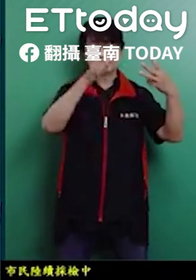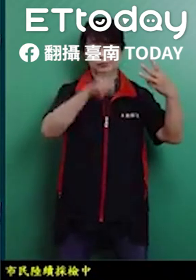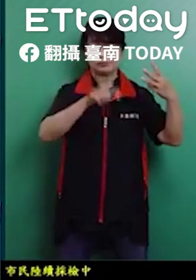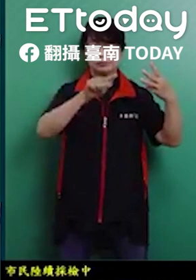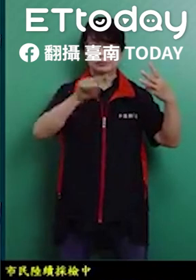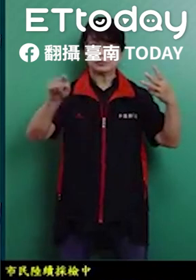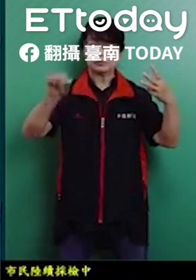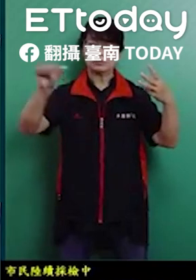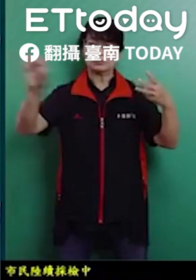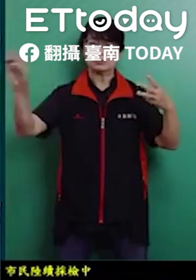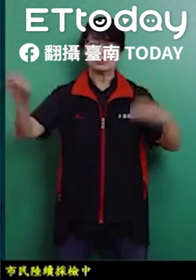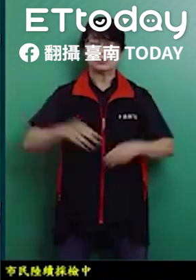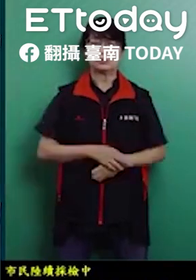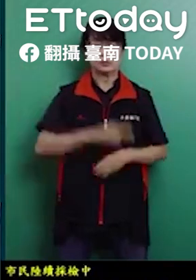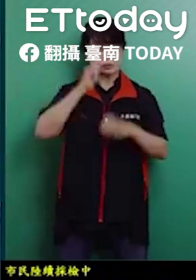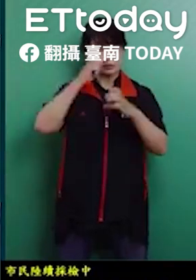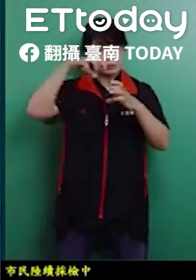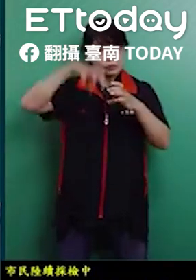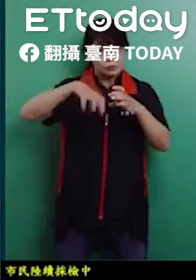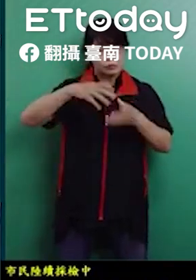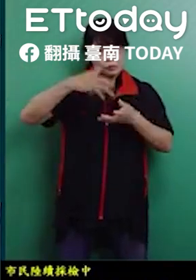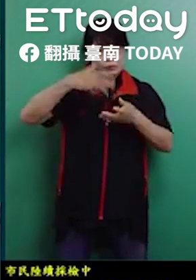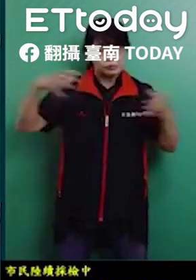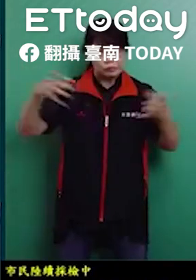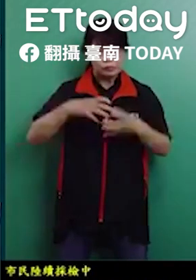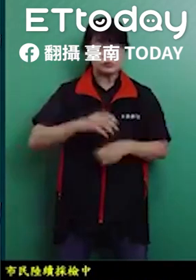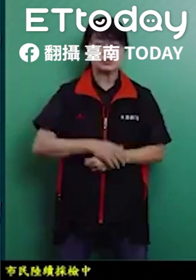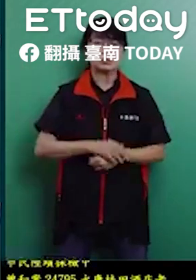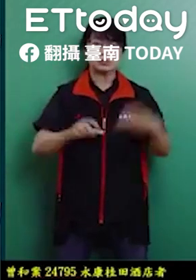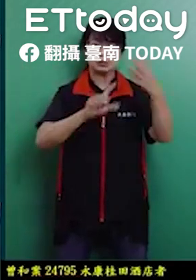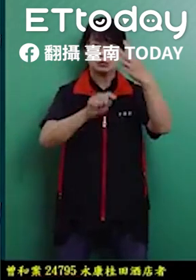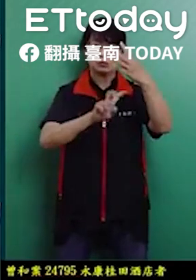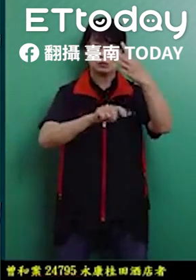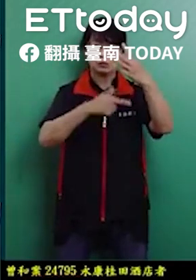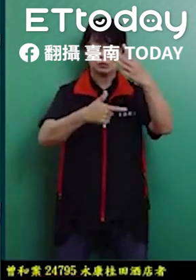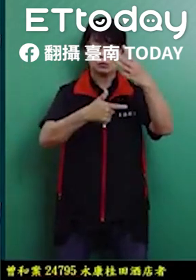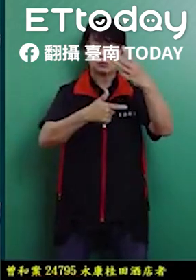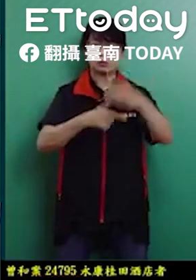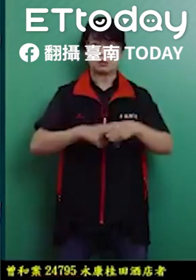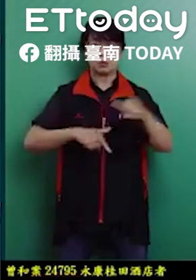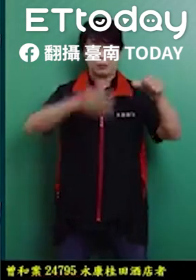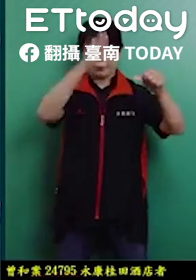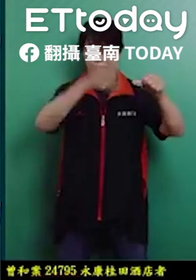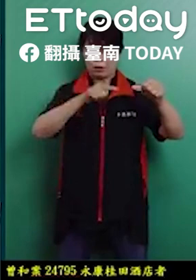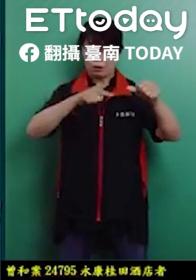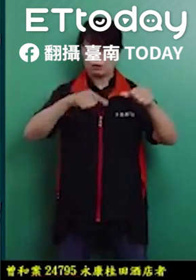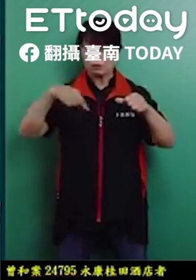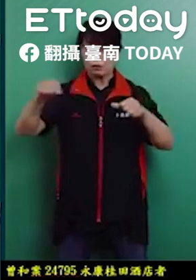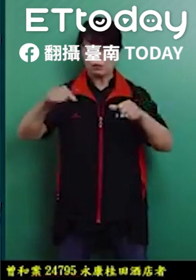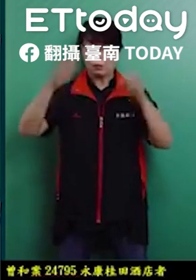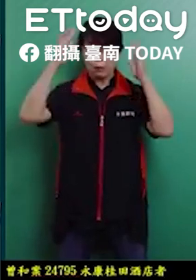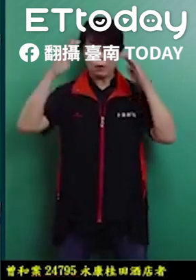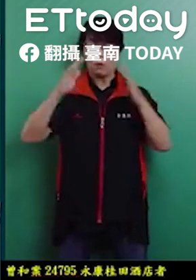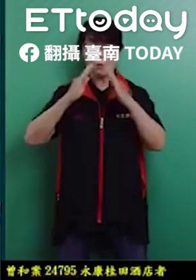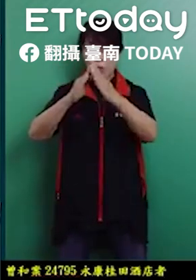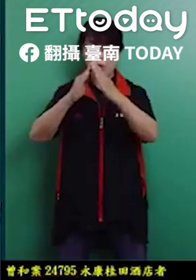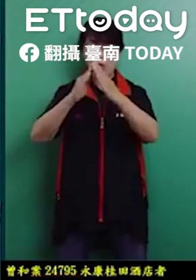猛男咖啡同时段用餐，或是在3月26号5点半 到南区夏都城